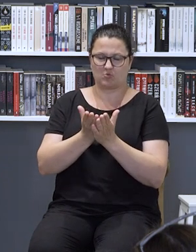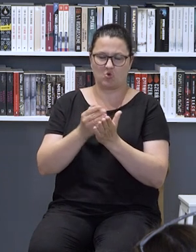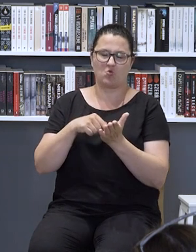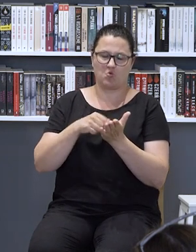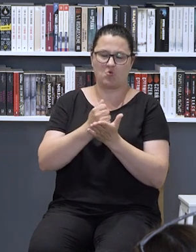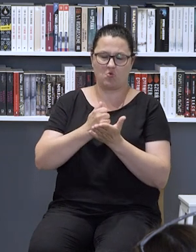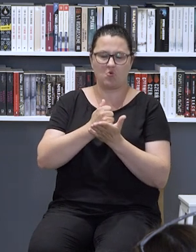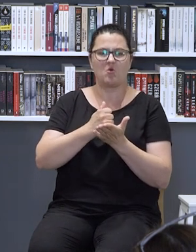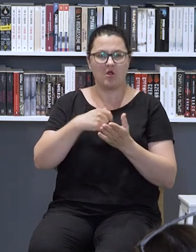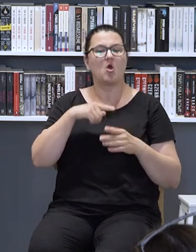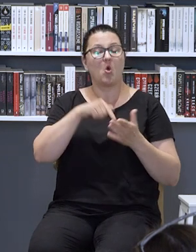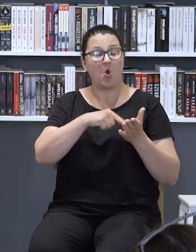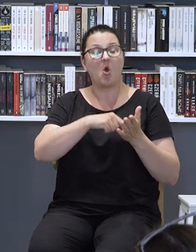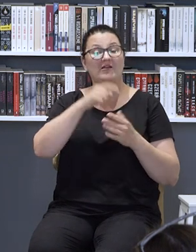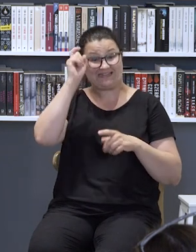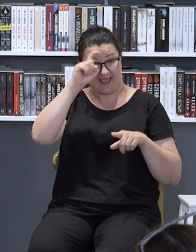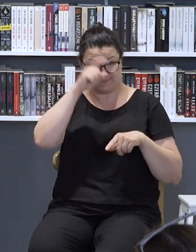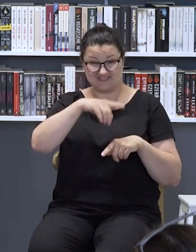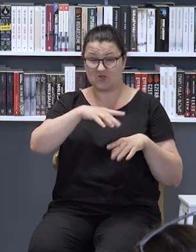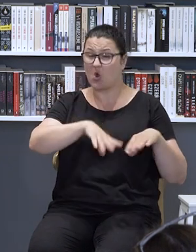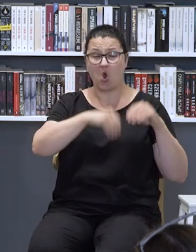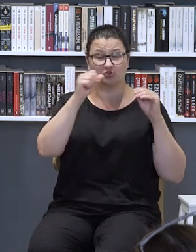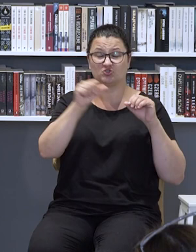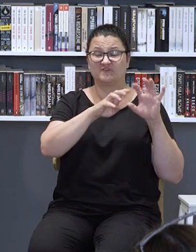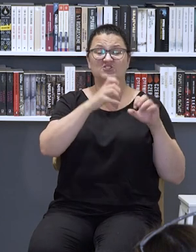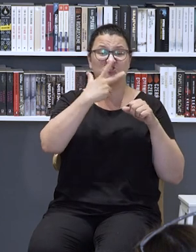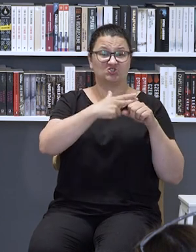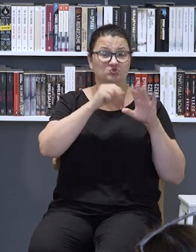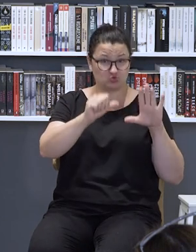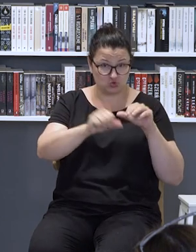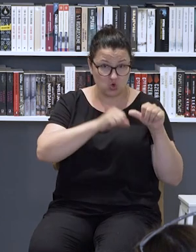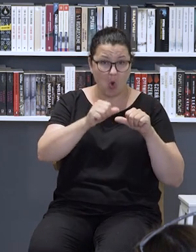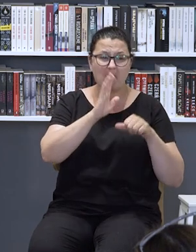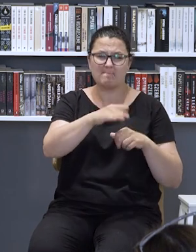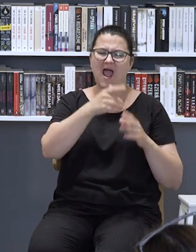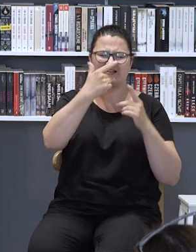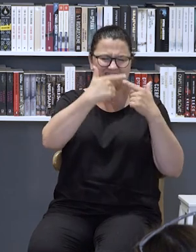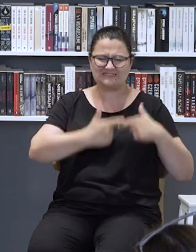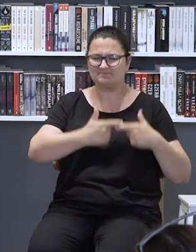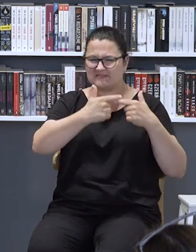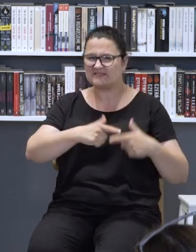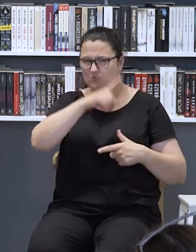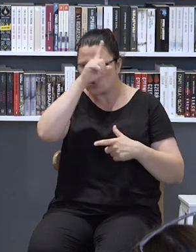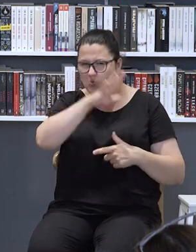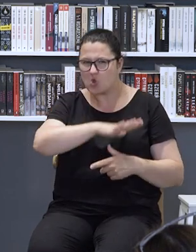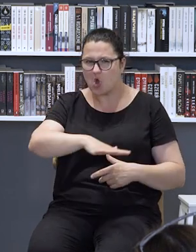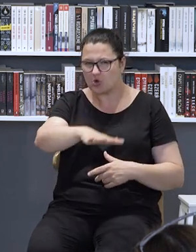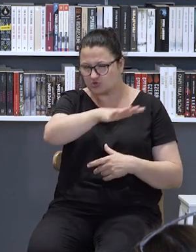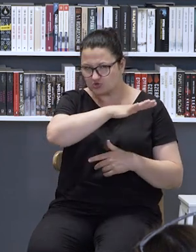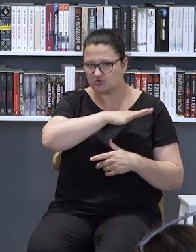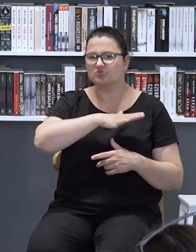od 1936 roku mieli już bardzo solidnie przeprowadzone spisy ludności i doskonale wiedzieli, kto